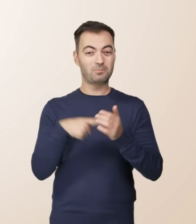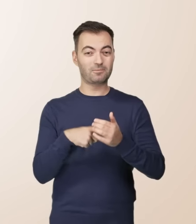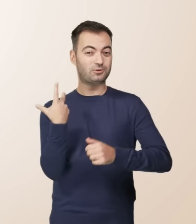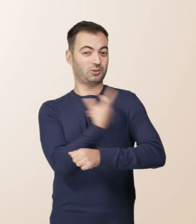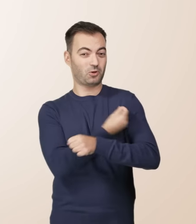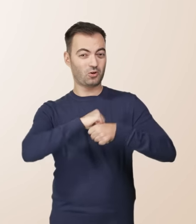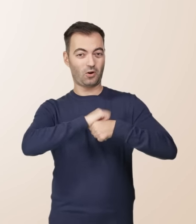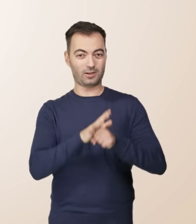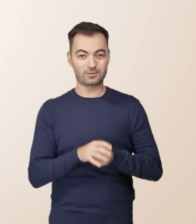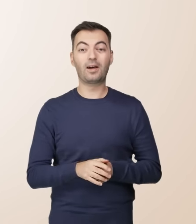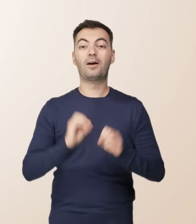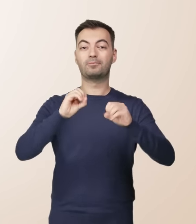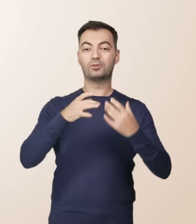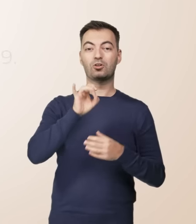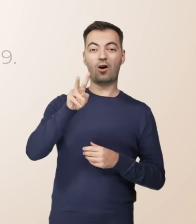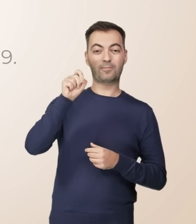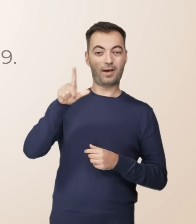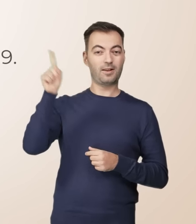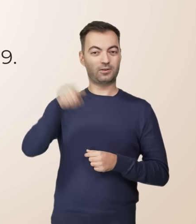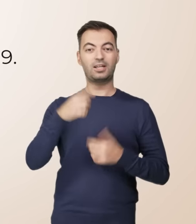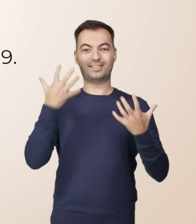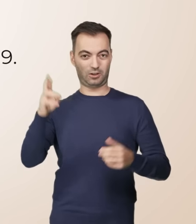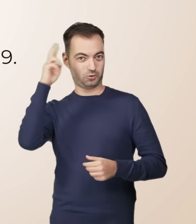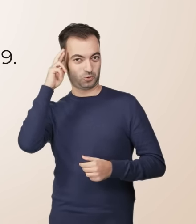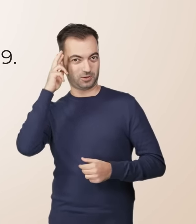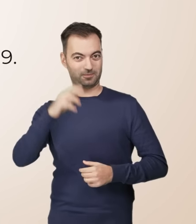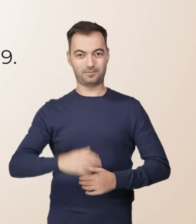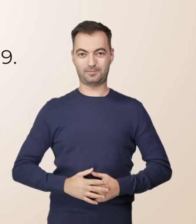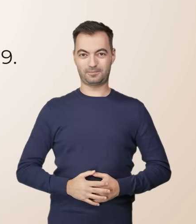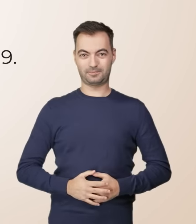szczepieniach na COVID-19. Wejdź na gov.pl/chcę zrozumieć.